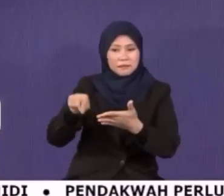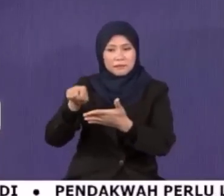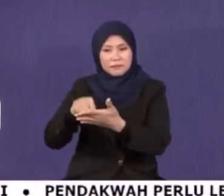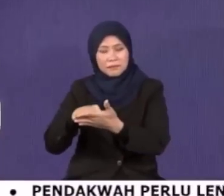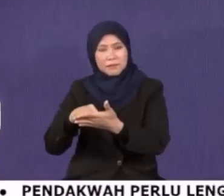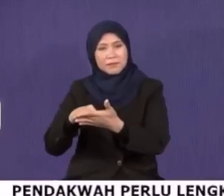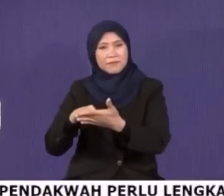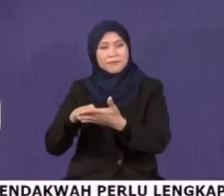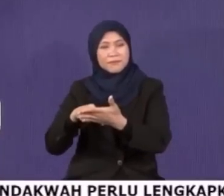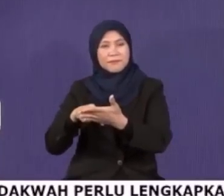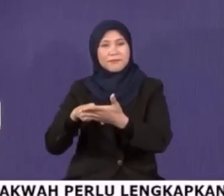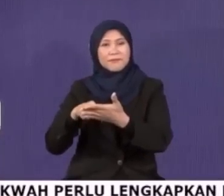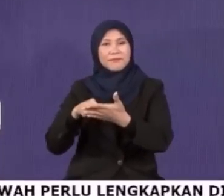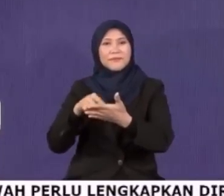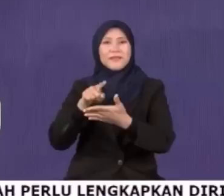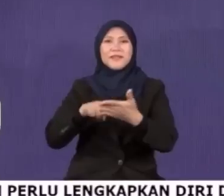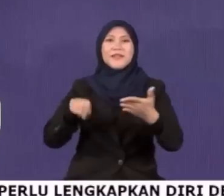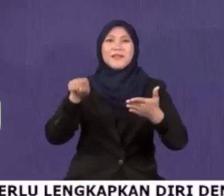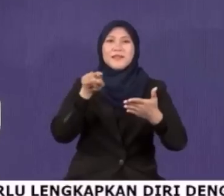kritikan